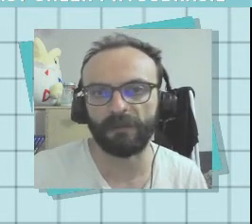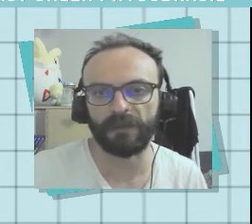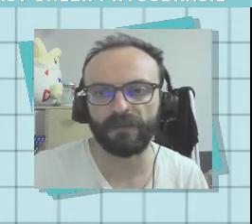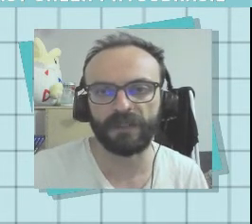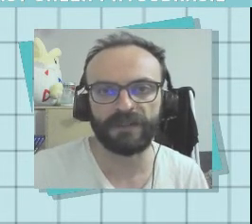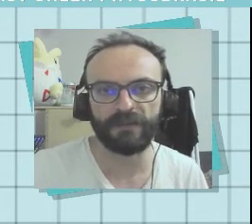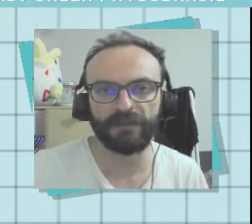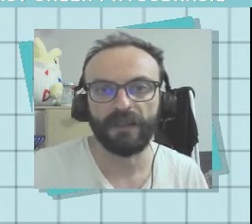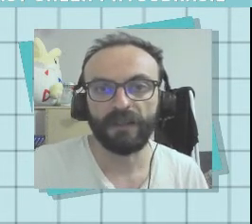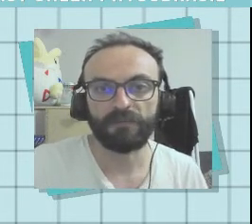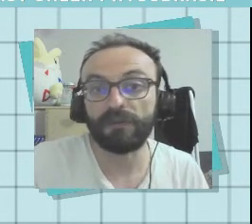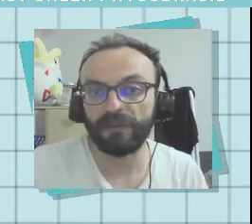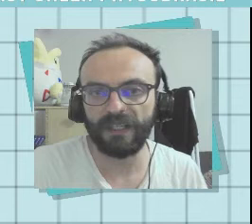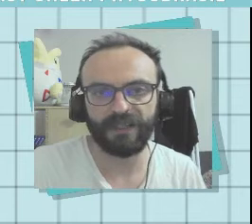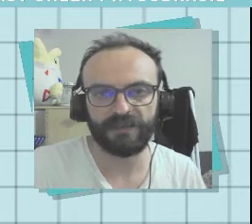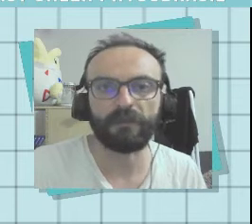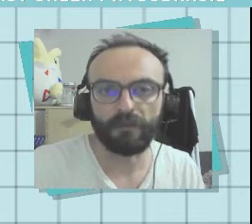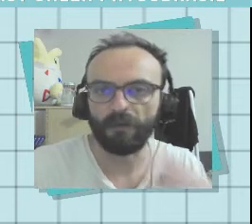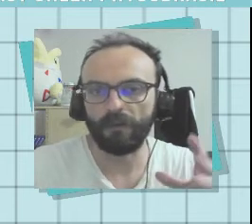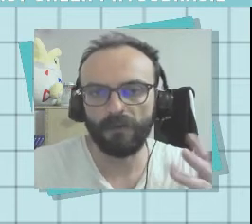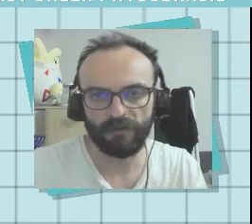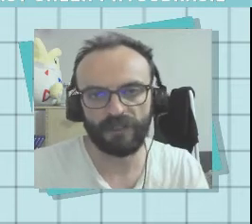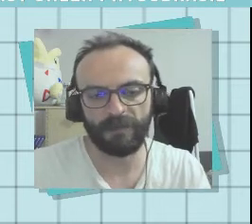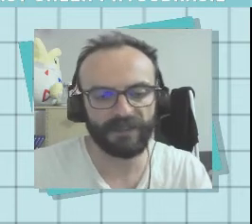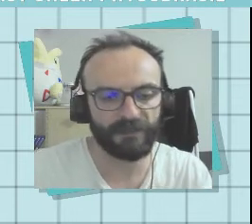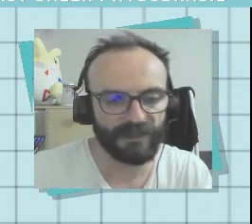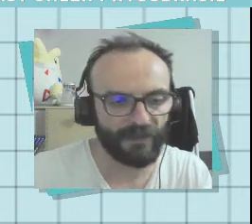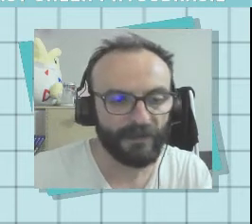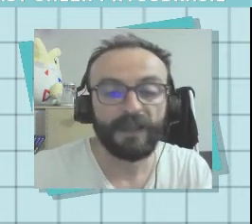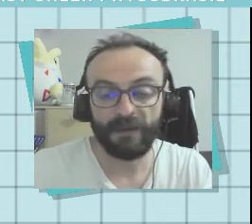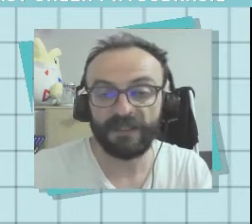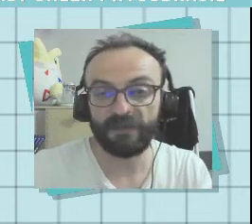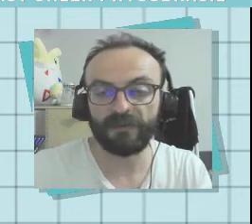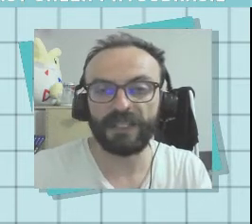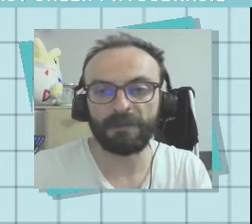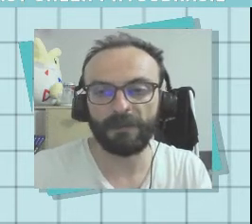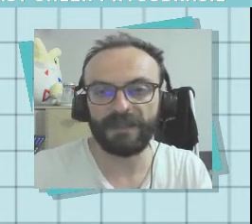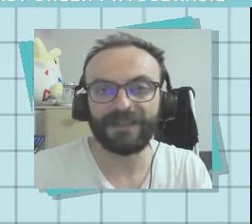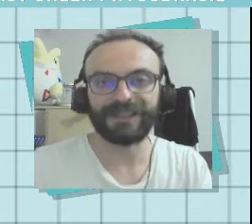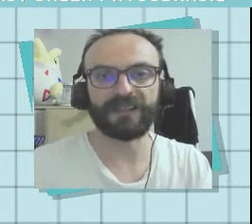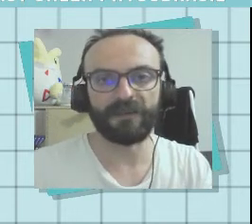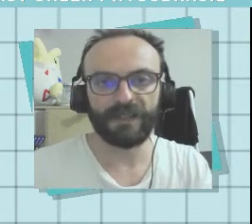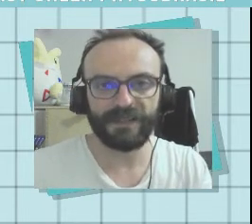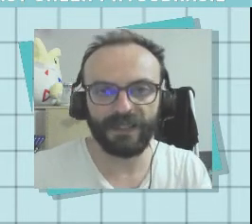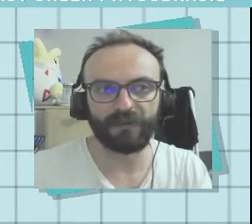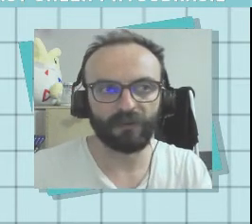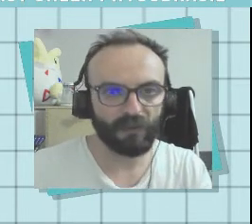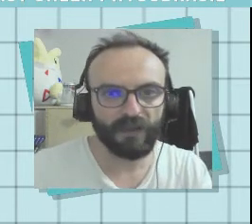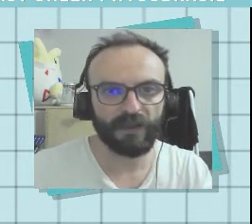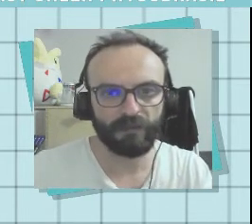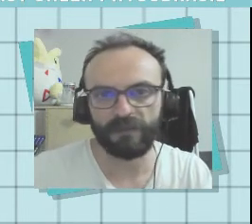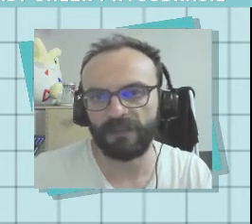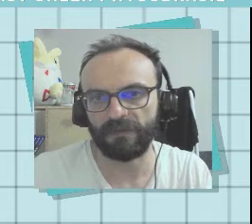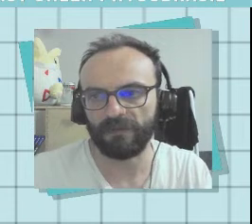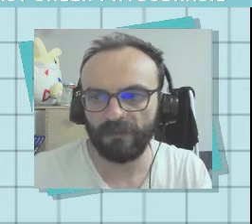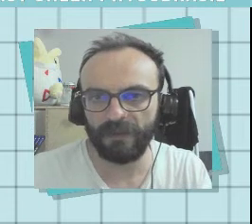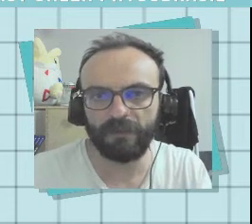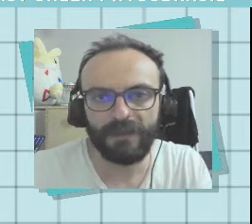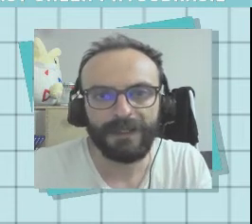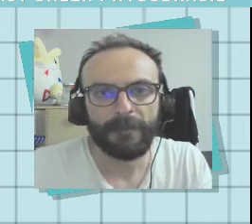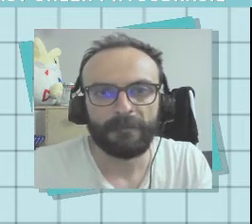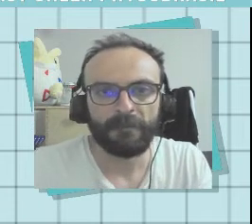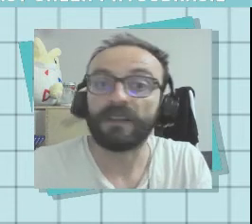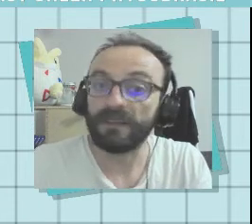des formateurs en LSF pour ta classe. Bon en gros hein, je schématise mais c'est ça. Moi c'est surtout ça qui m'embête, c'est que des gens essayent de trouver en boucle des solutions et